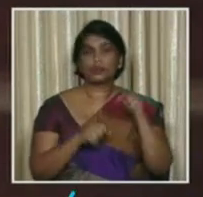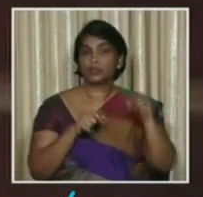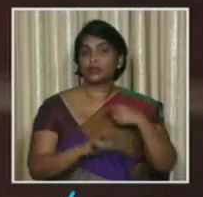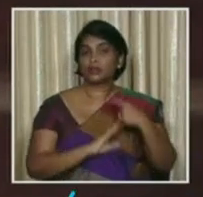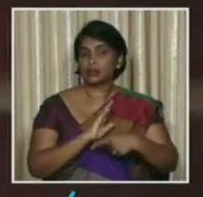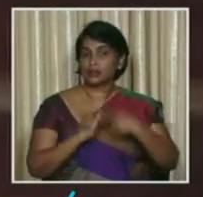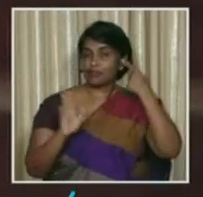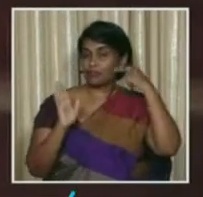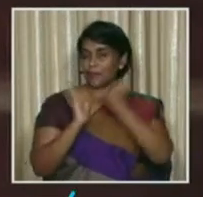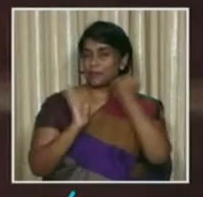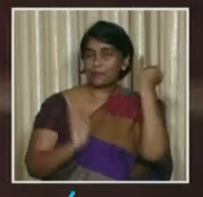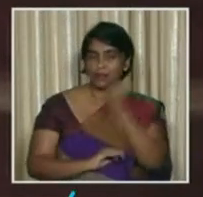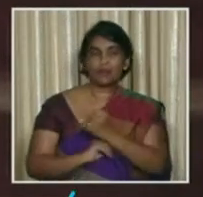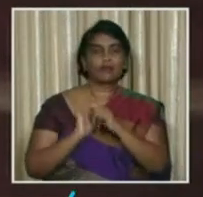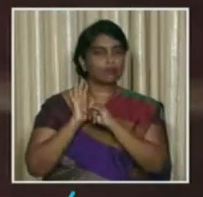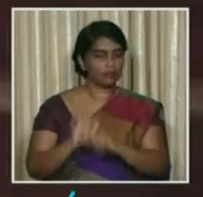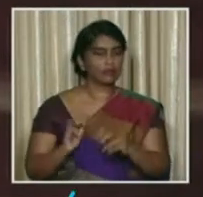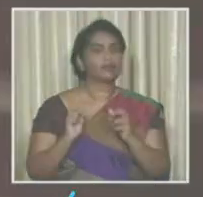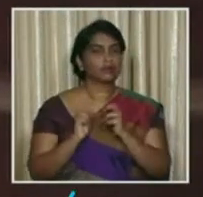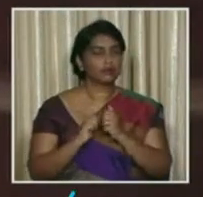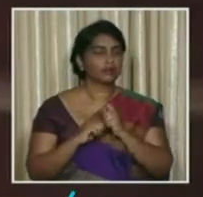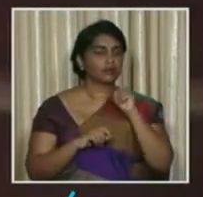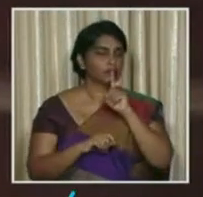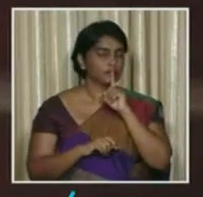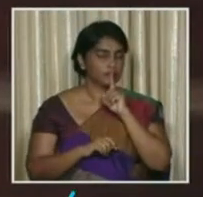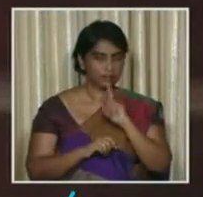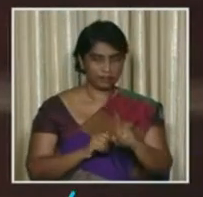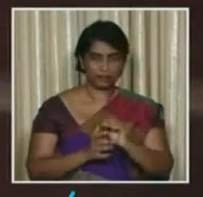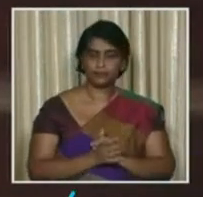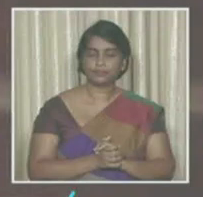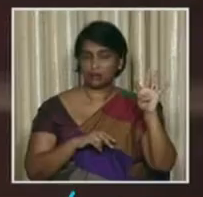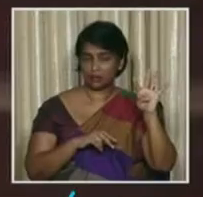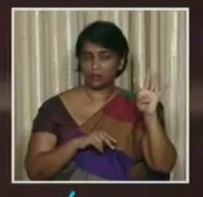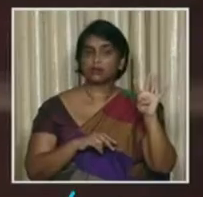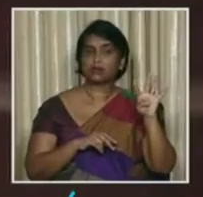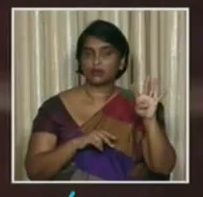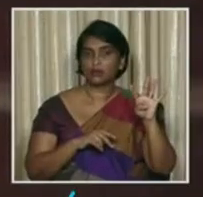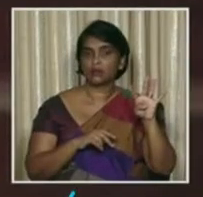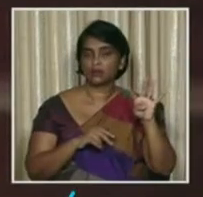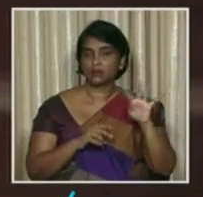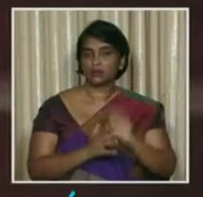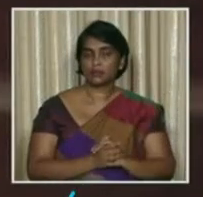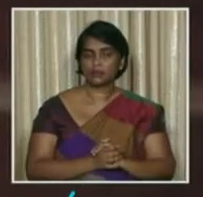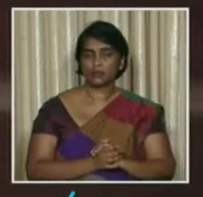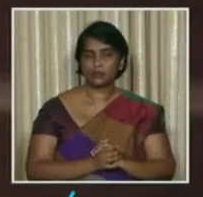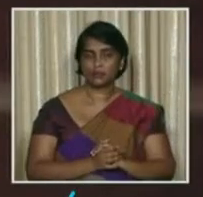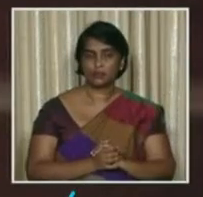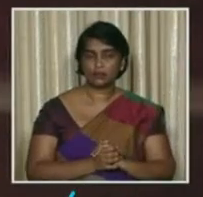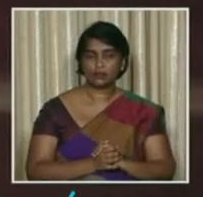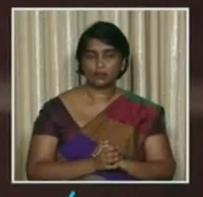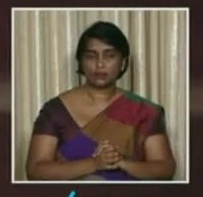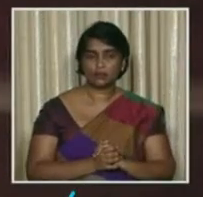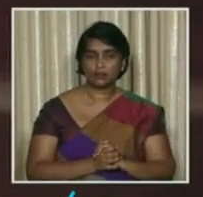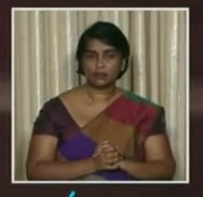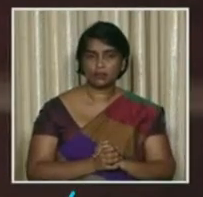රටට රෙහිව කරන දේශද්‍රෝහී ප්‍රකාශයක් කියලා මම පැහැදිලිව සඳහන් කරනවා. කරන්න කියලා. පොයින්ට් ඔෆ් ඕඩර් එක ඉදිරිපත් කරන්නේ.